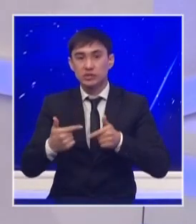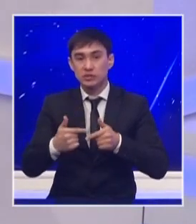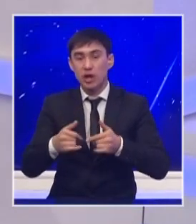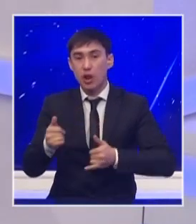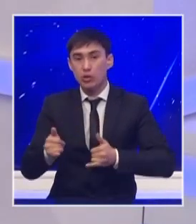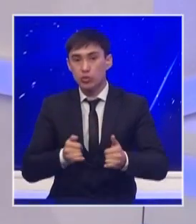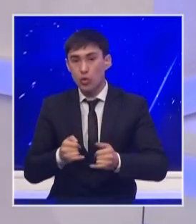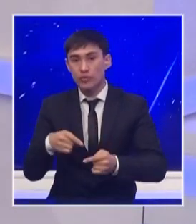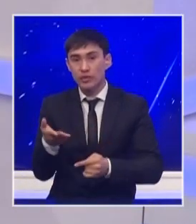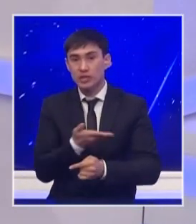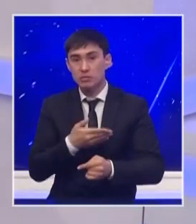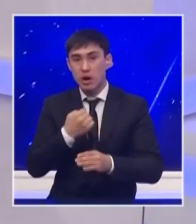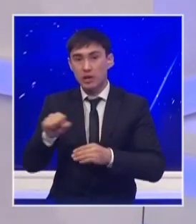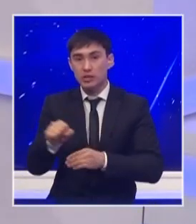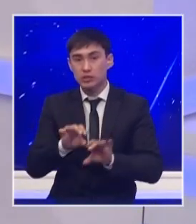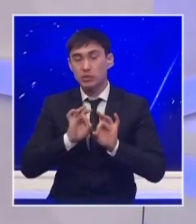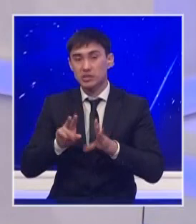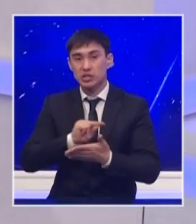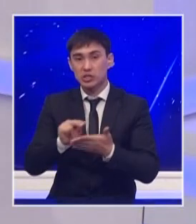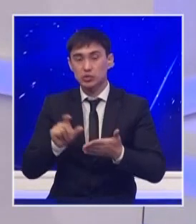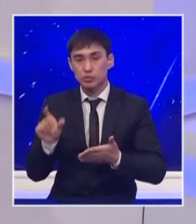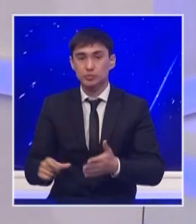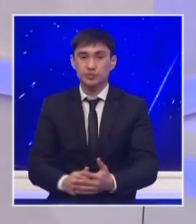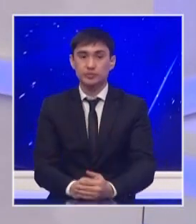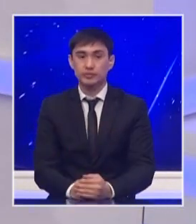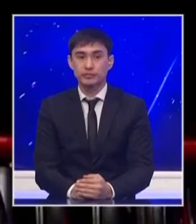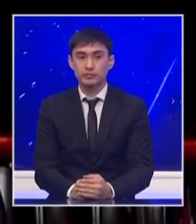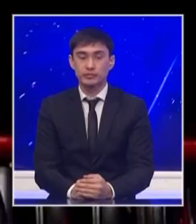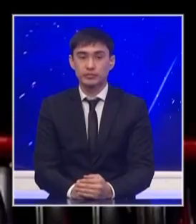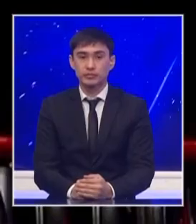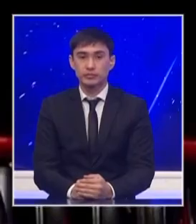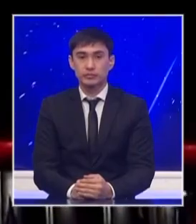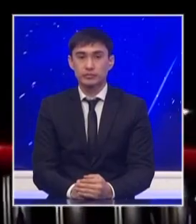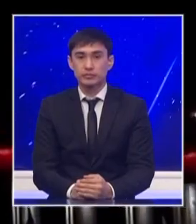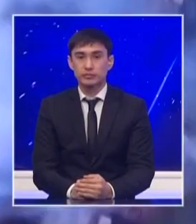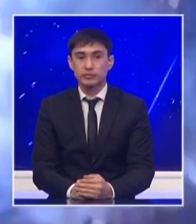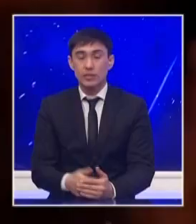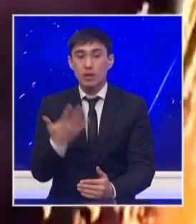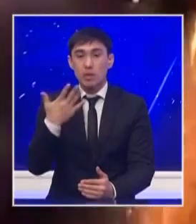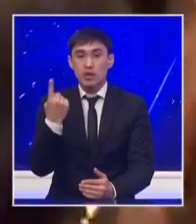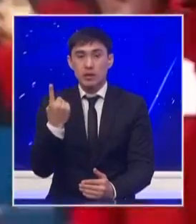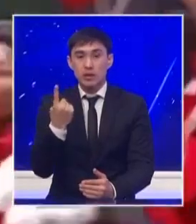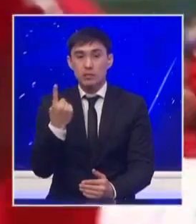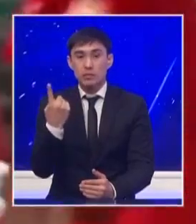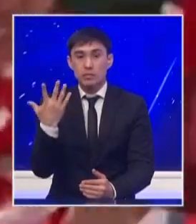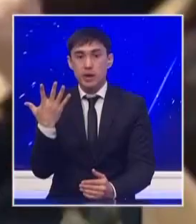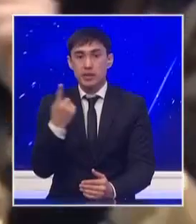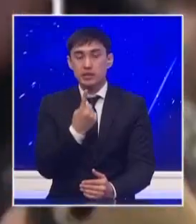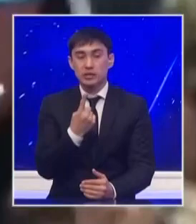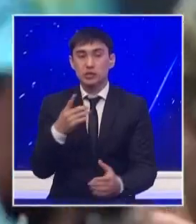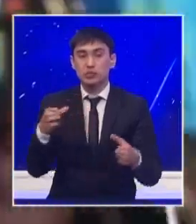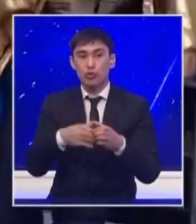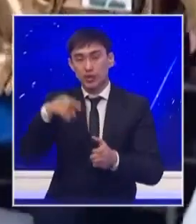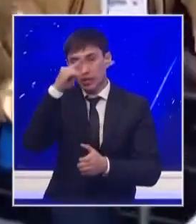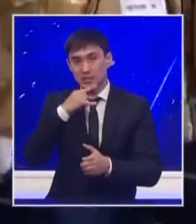на льду нашим хоккеистом расскажет кундыш Нурмагомедова 5 1 сборная Казахстана в